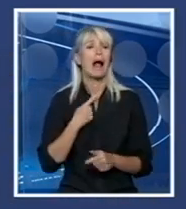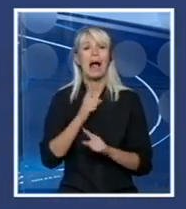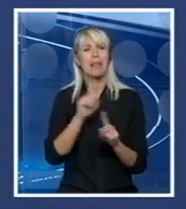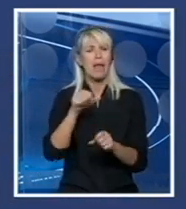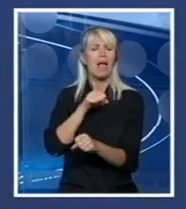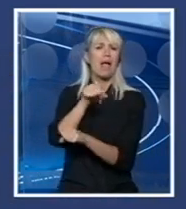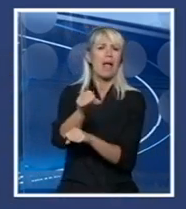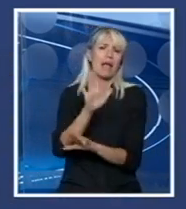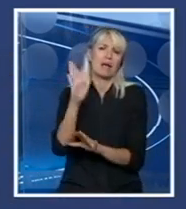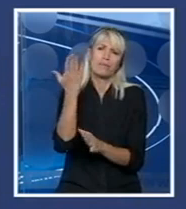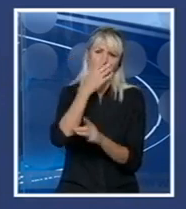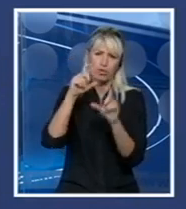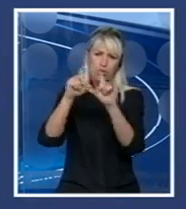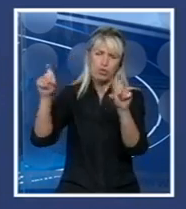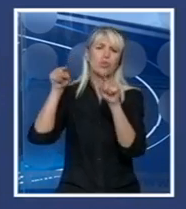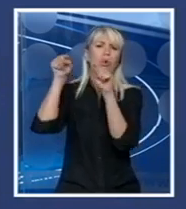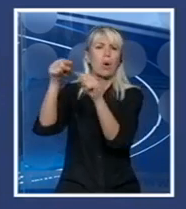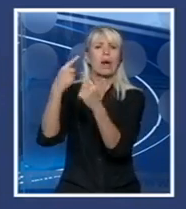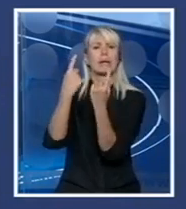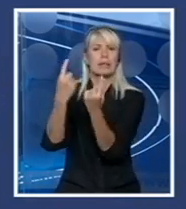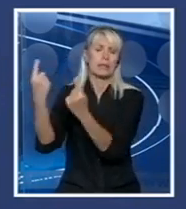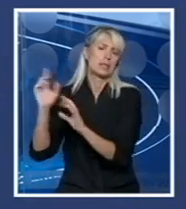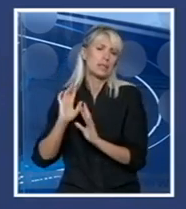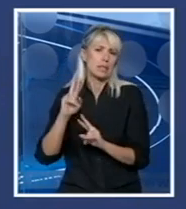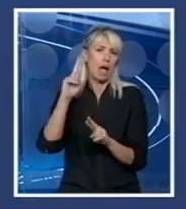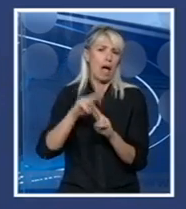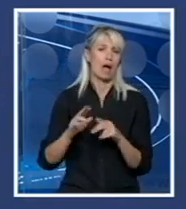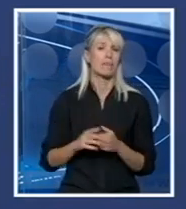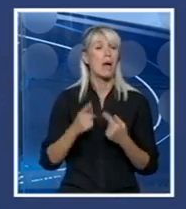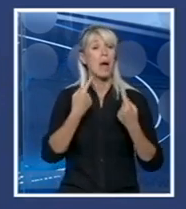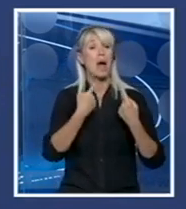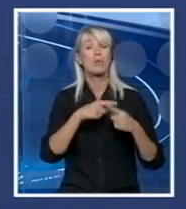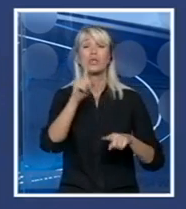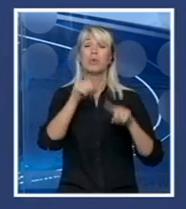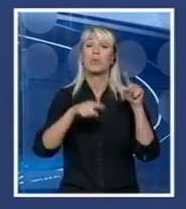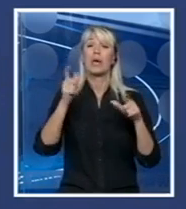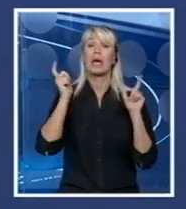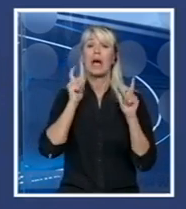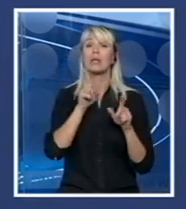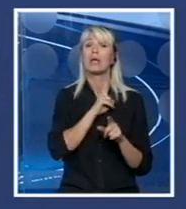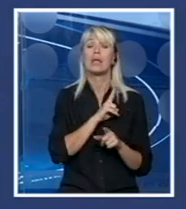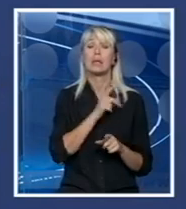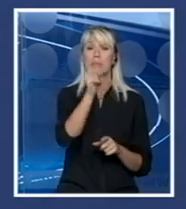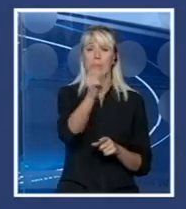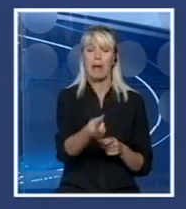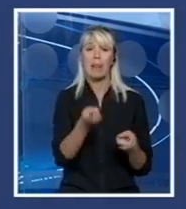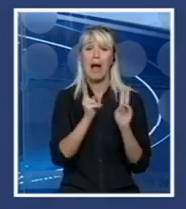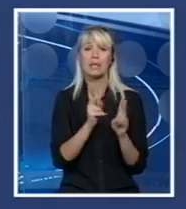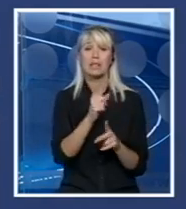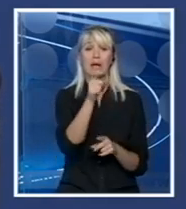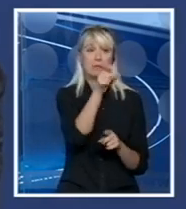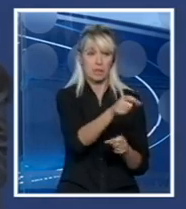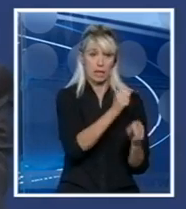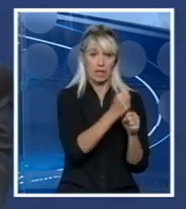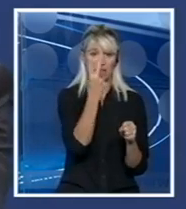je specifičan organizam, treba da ga poznajete. Posebno što imate neke gradove gde čovjek radi u 2 grada, oni su na 10-15 km, radi u matičnoj